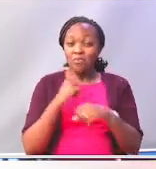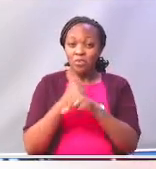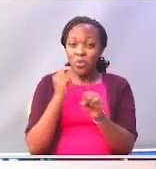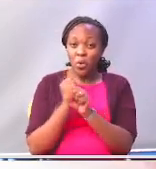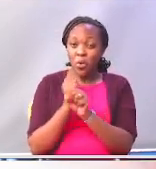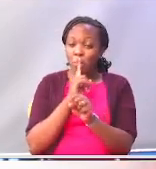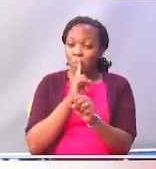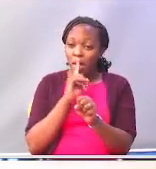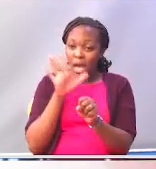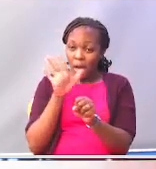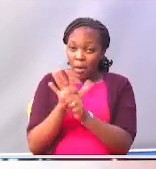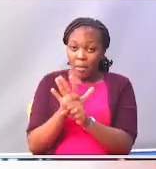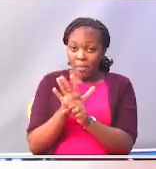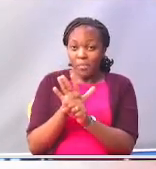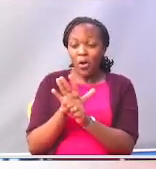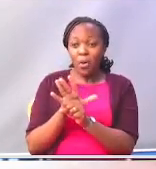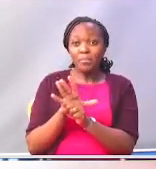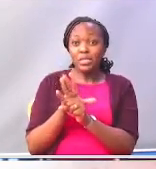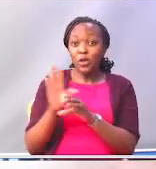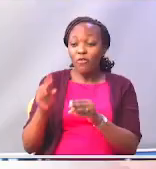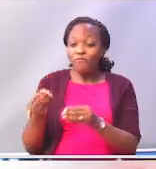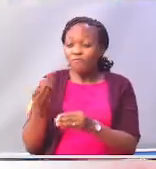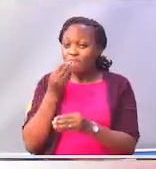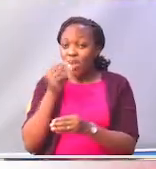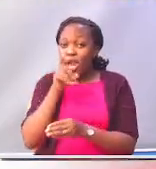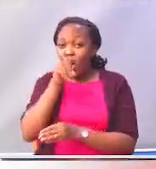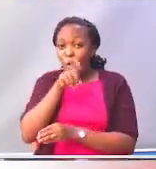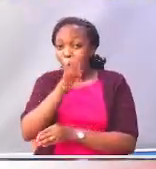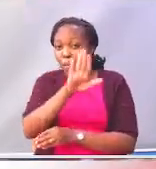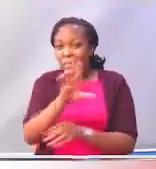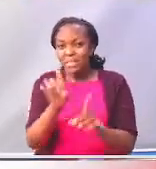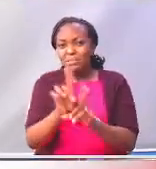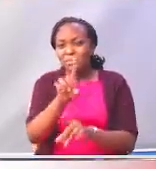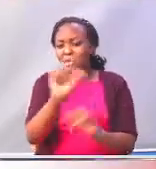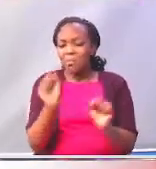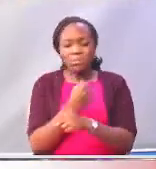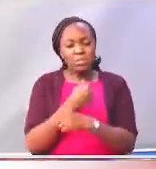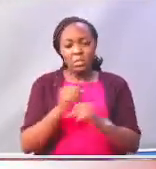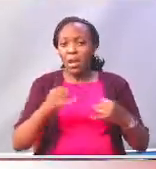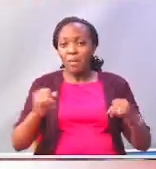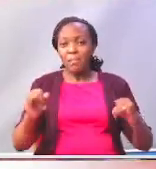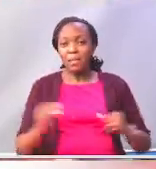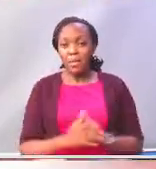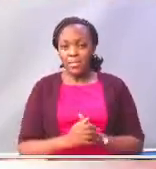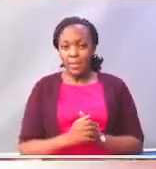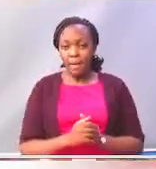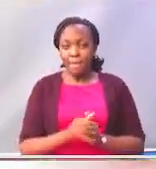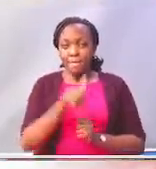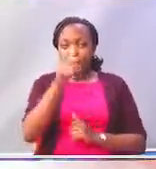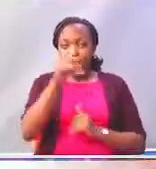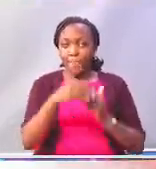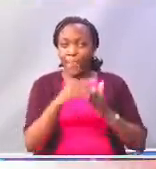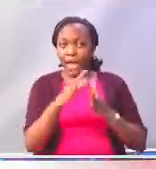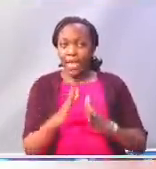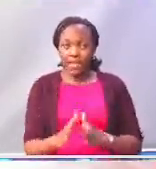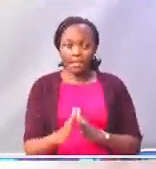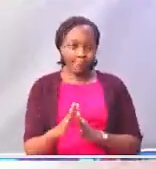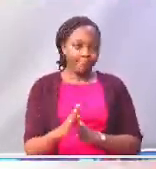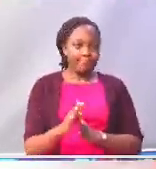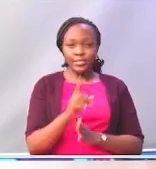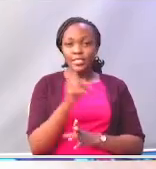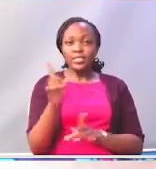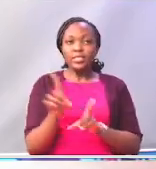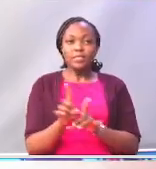ya kupulisha kuku wako huwezi kamilisha. Other leaders who graced the occasion drummed up support for Natembeya's